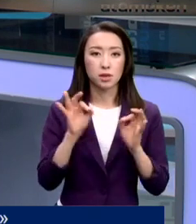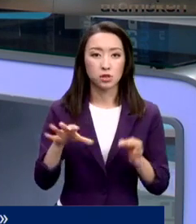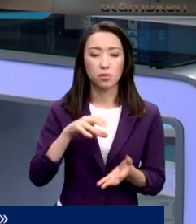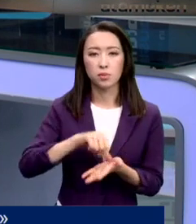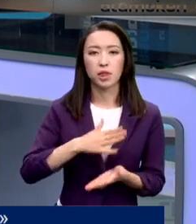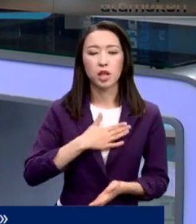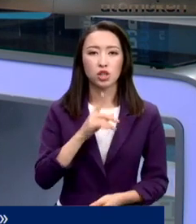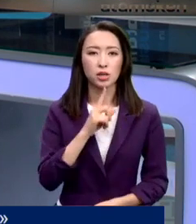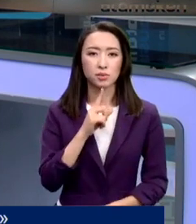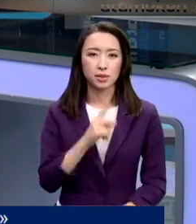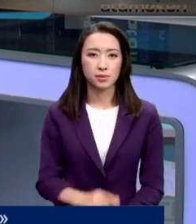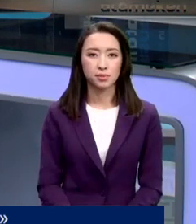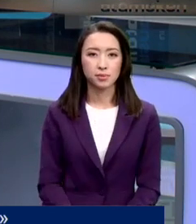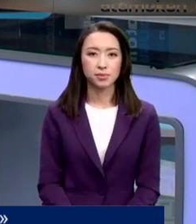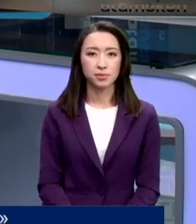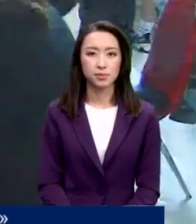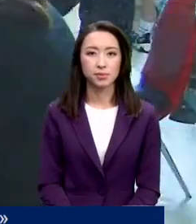наш корреспондент Вера Шеллер. Здесь